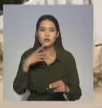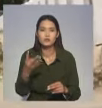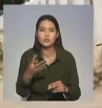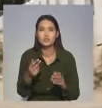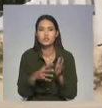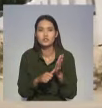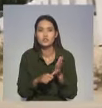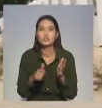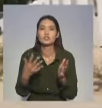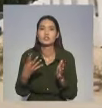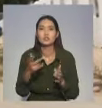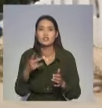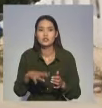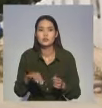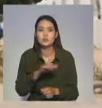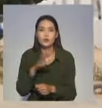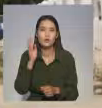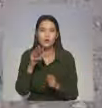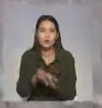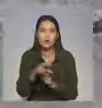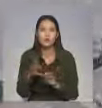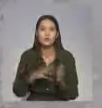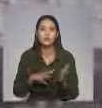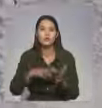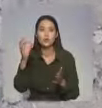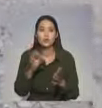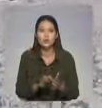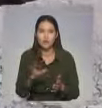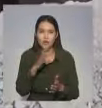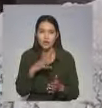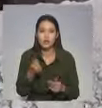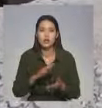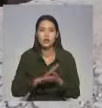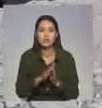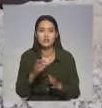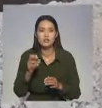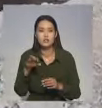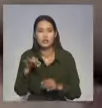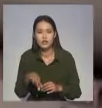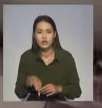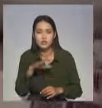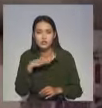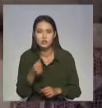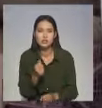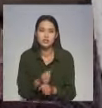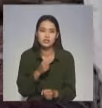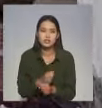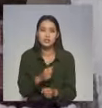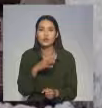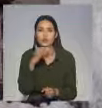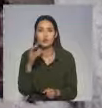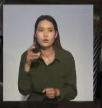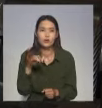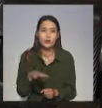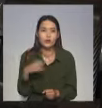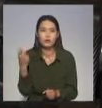464 километра сетей, достиг почти 90%. Отсюда и постоянные порывы, из-за которых люди то и дело остаются без воды. План